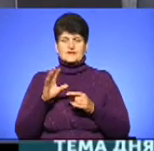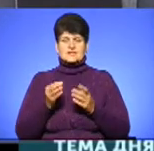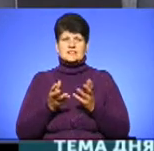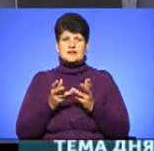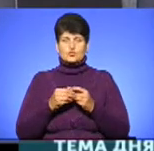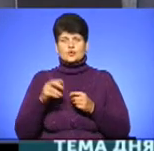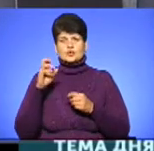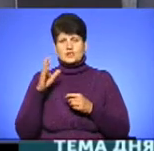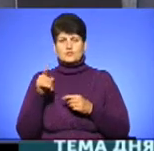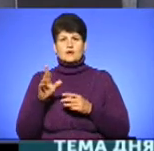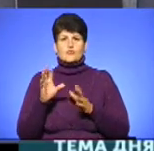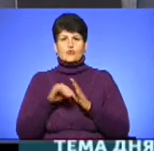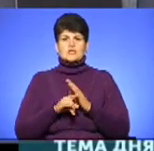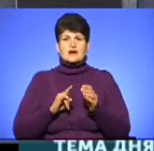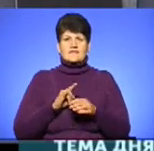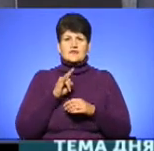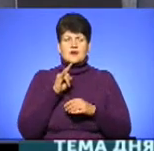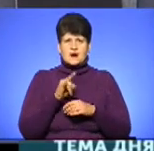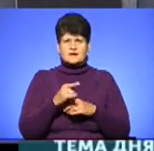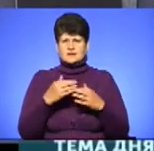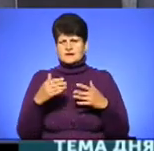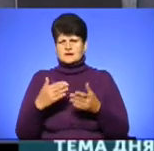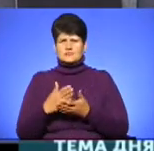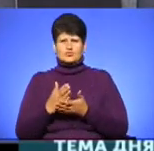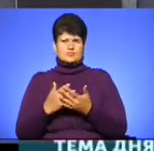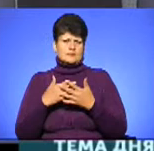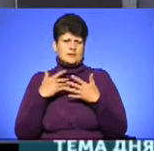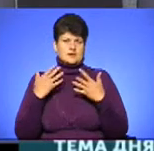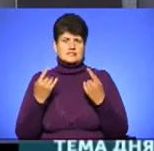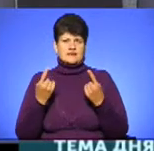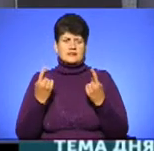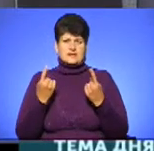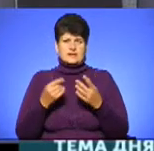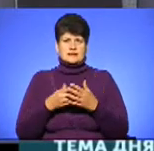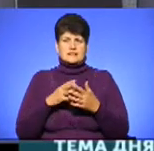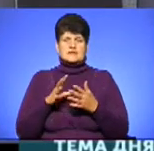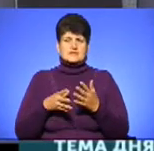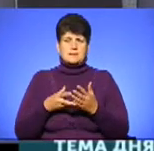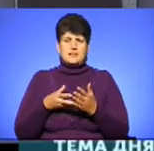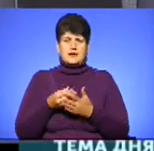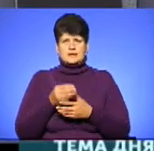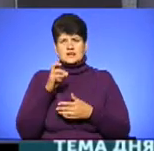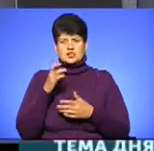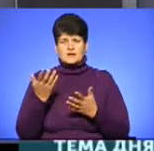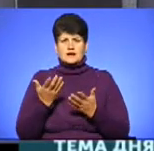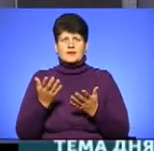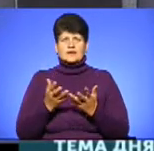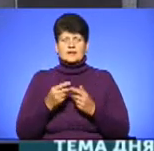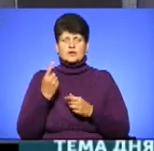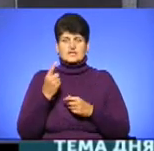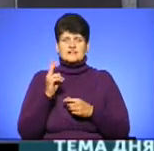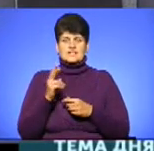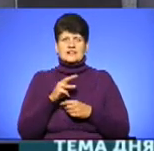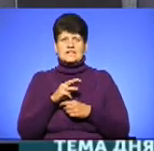і авіація, і послуги, і так далі, і так далі. Це, скажімо так, ціна немала, але це все проплачує держава. Яка кількість? Значить, на один квадратний